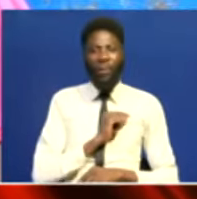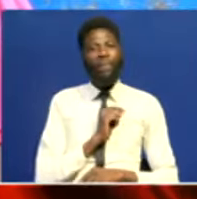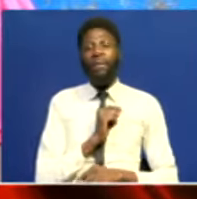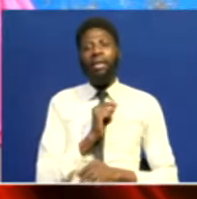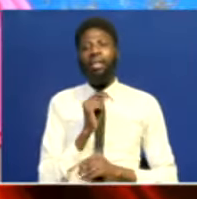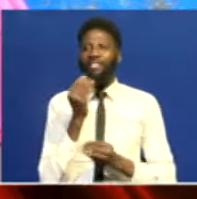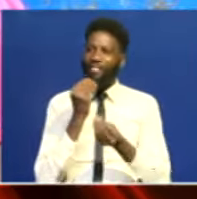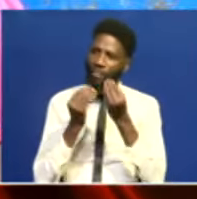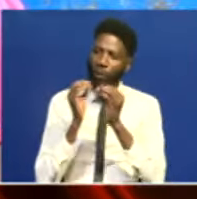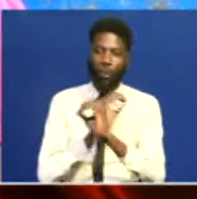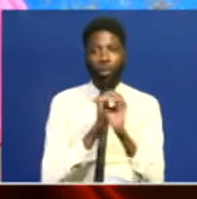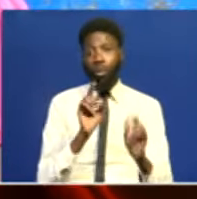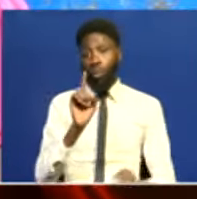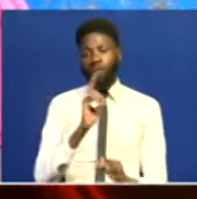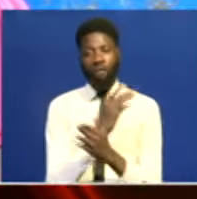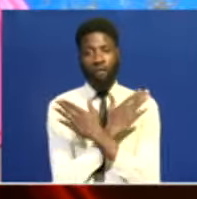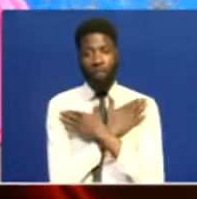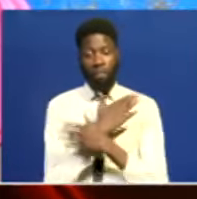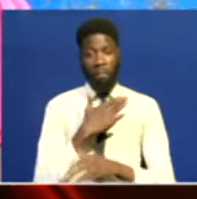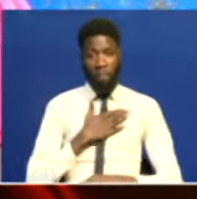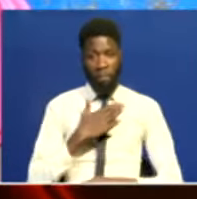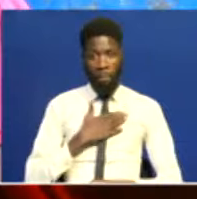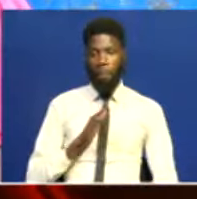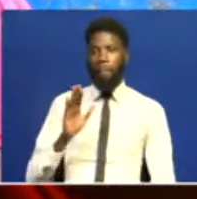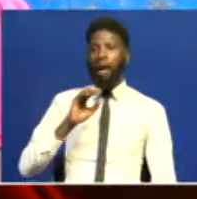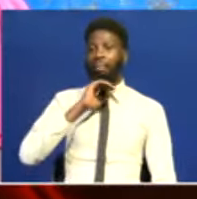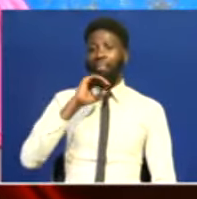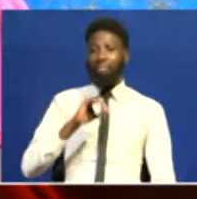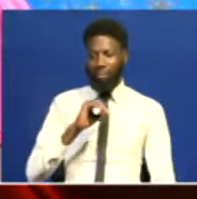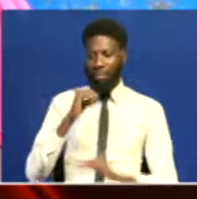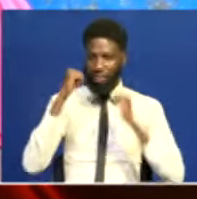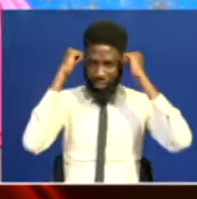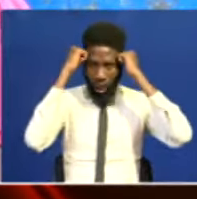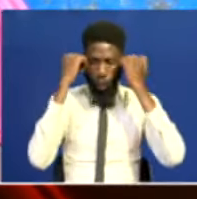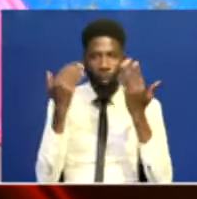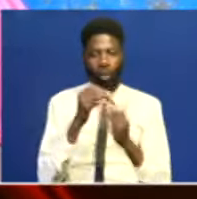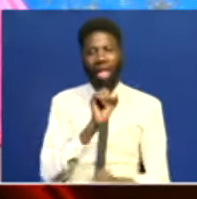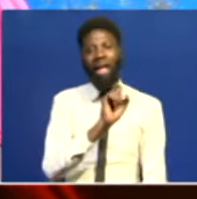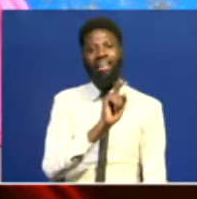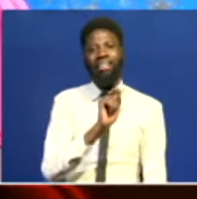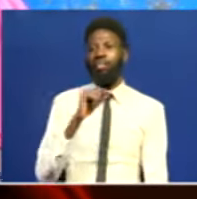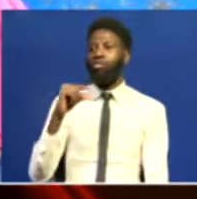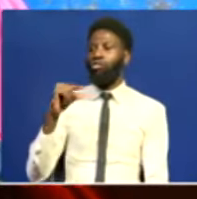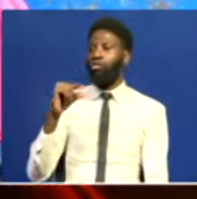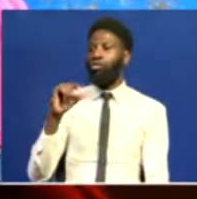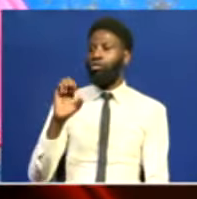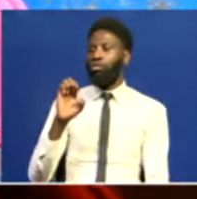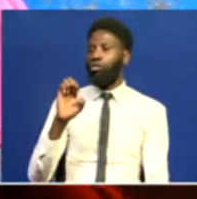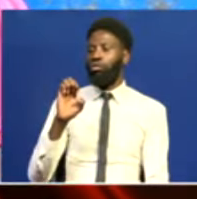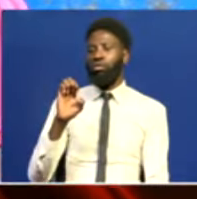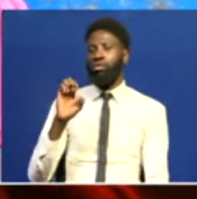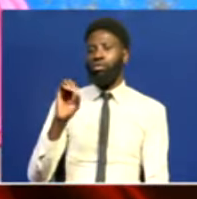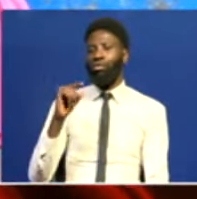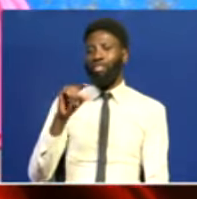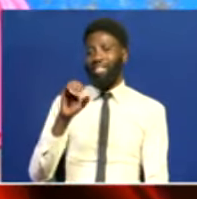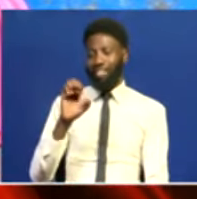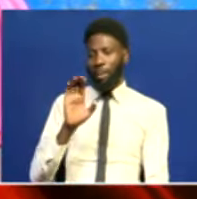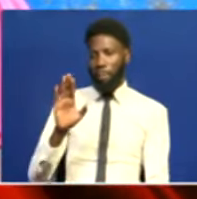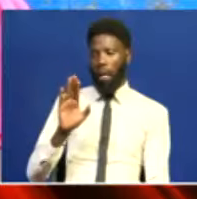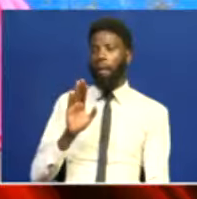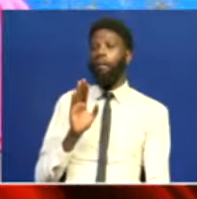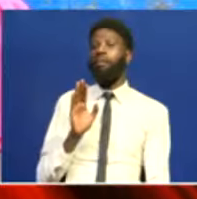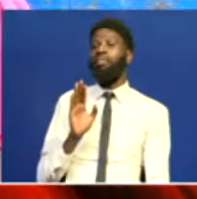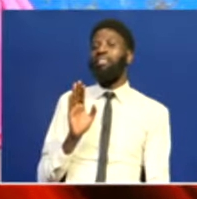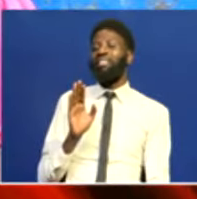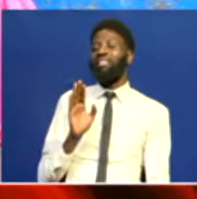yangu ambaye mtoto wake anasoma St. Churches, akawa anapeleka mtoto wa ndugu yake last